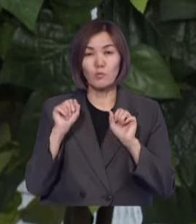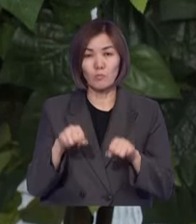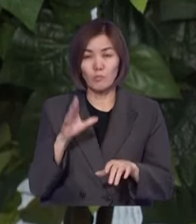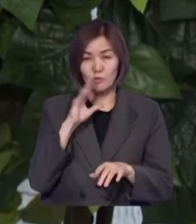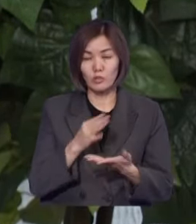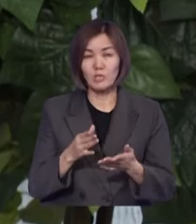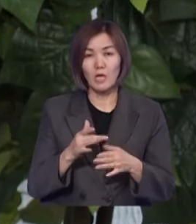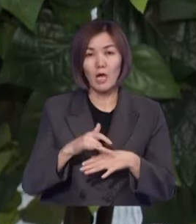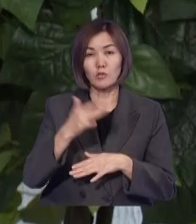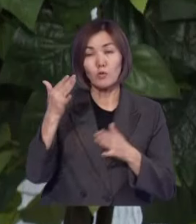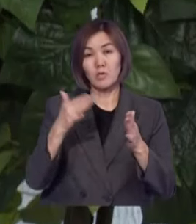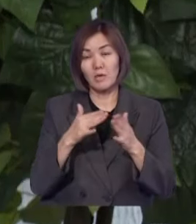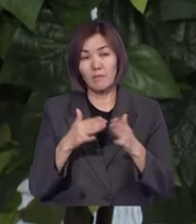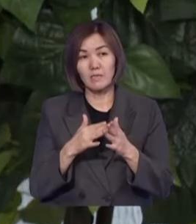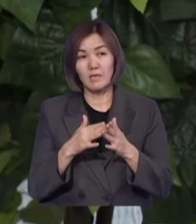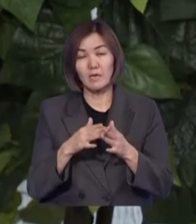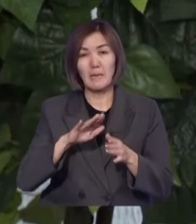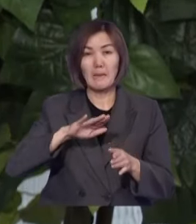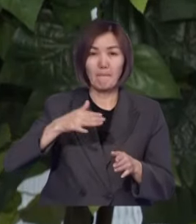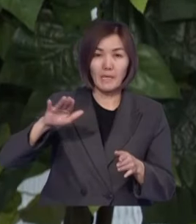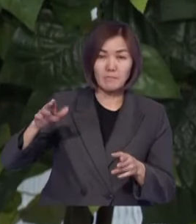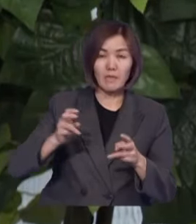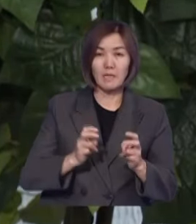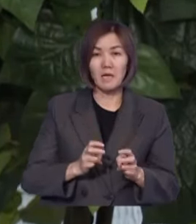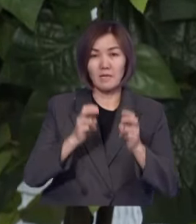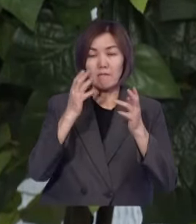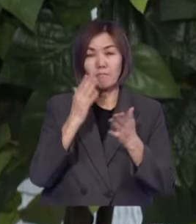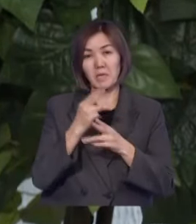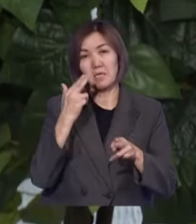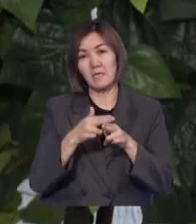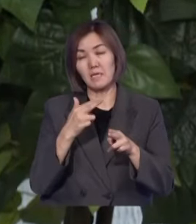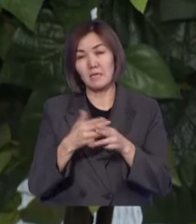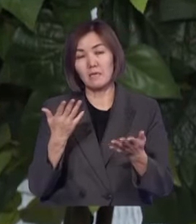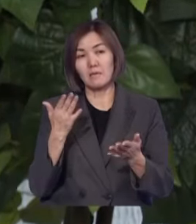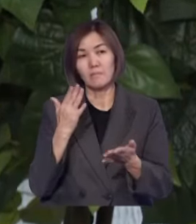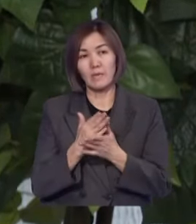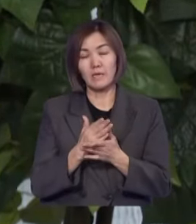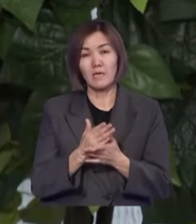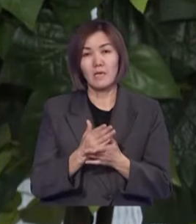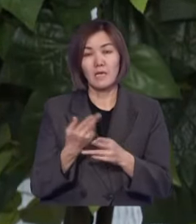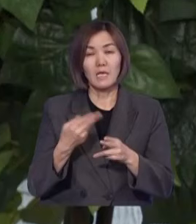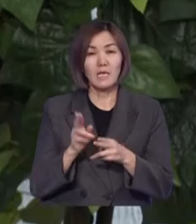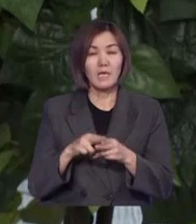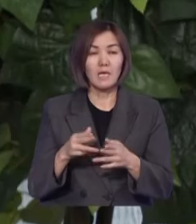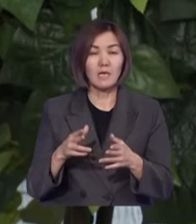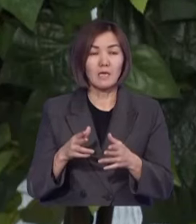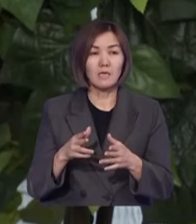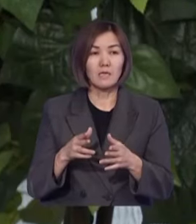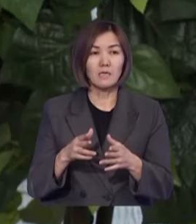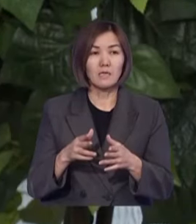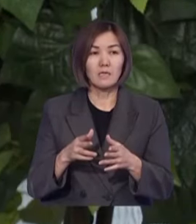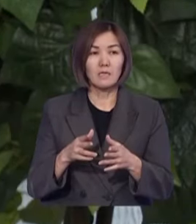жоғары қабатты үйлерден баспалдақтар бар, лифттер бар, олармен түсуге. Біріншіден ең осал жерлер баспалдақпен лифтер